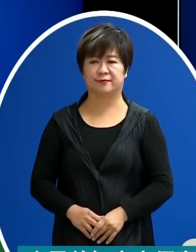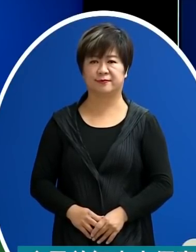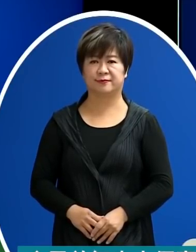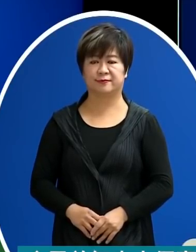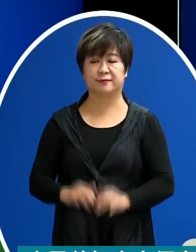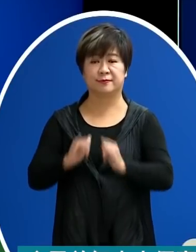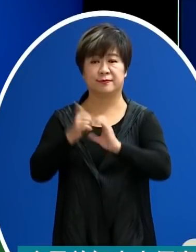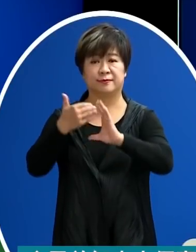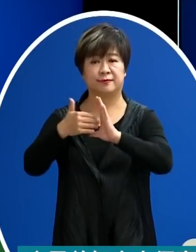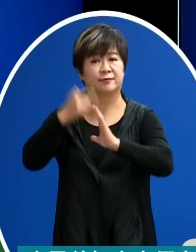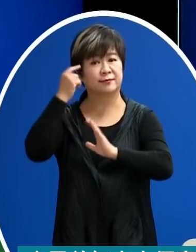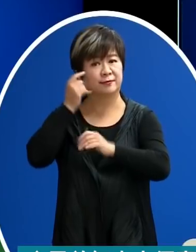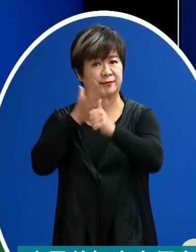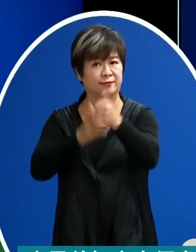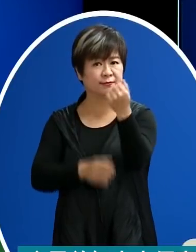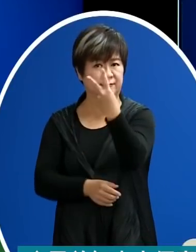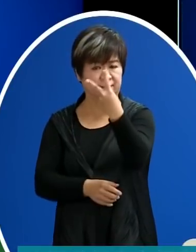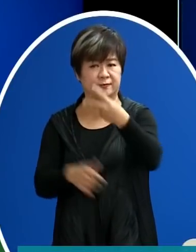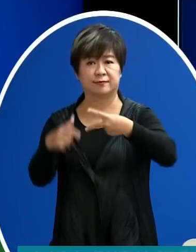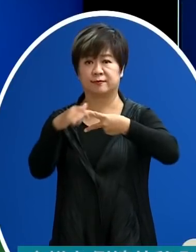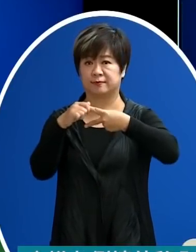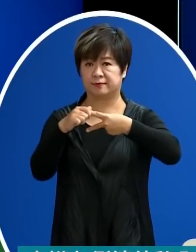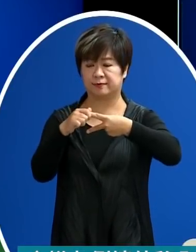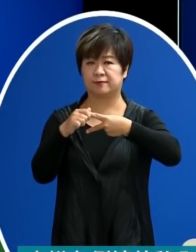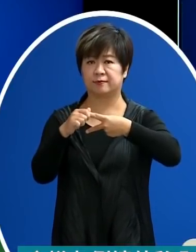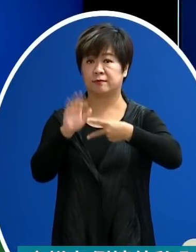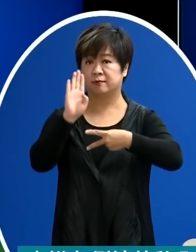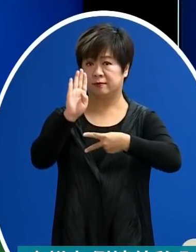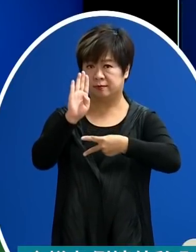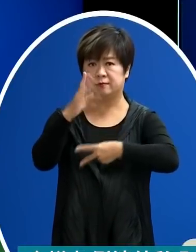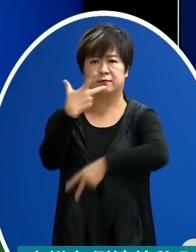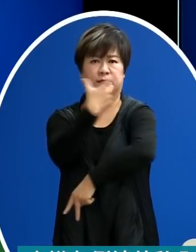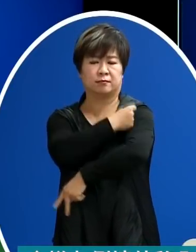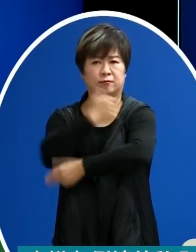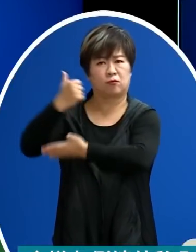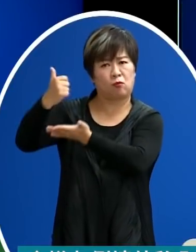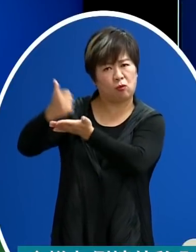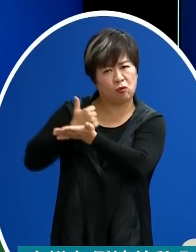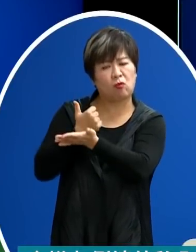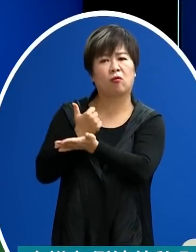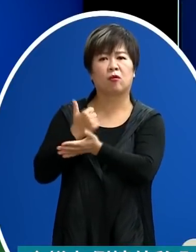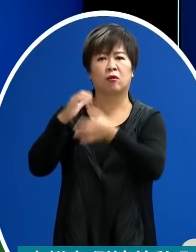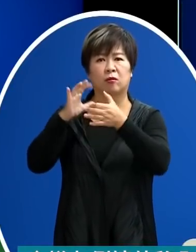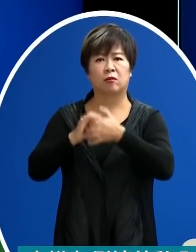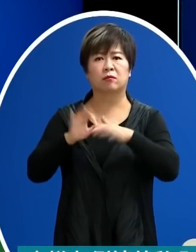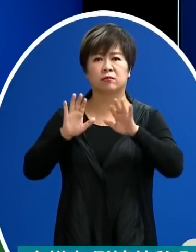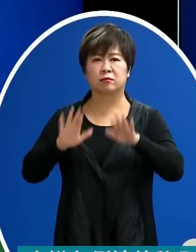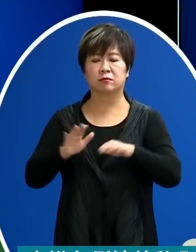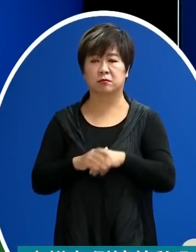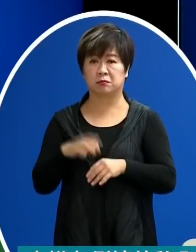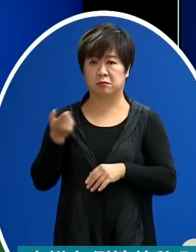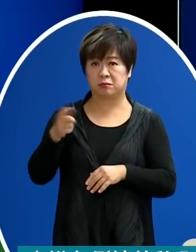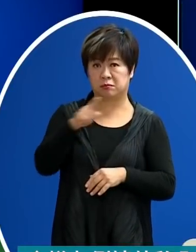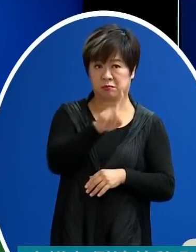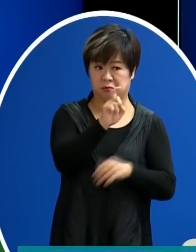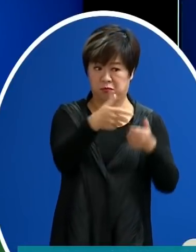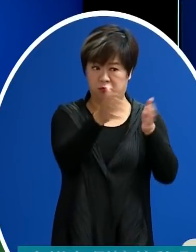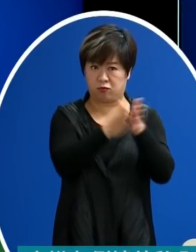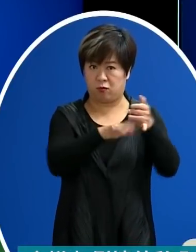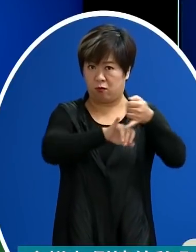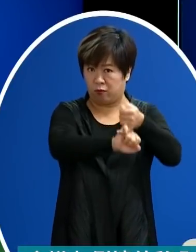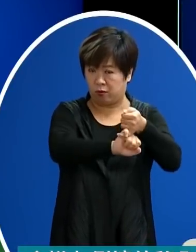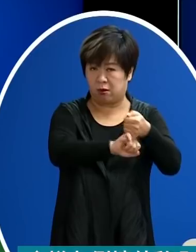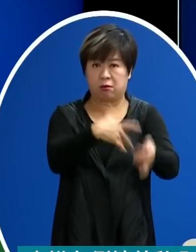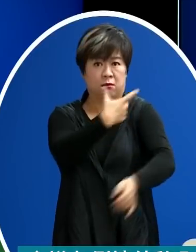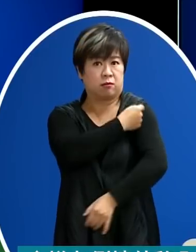部长你好，民事两个问题请教。第一个问题是这个 BNT 的到货，所以现在第十轮是确定可以打